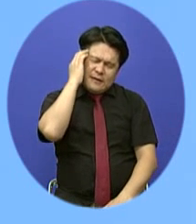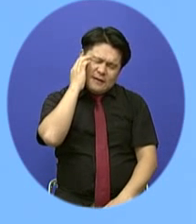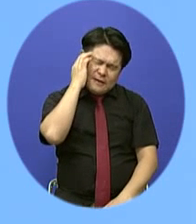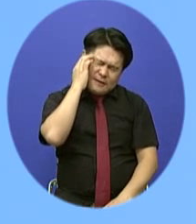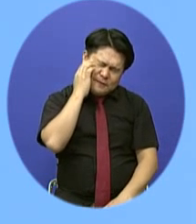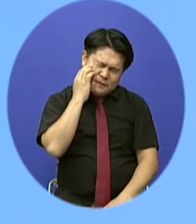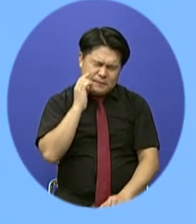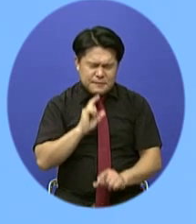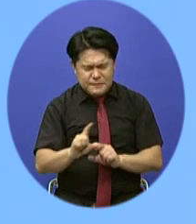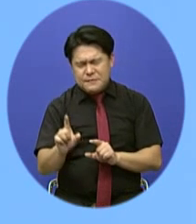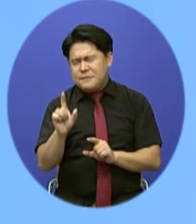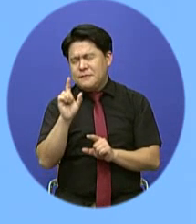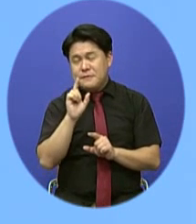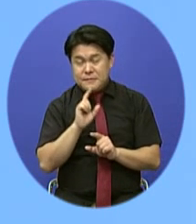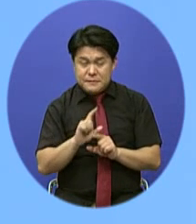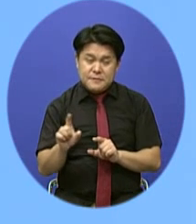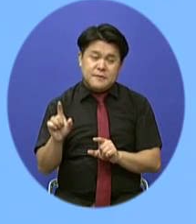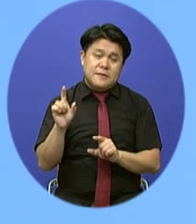돌아갈까